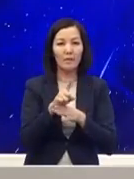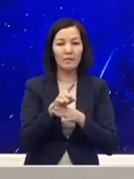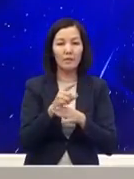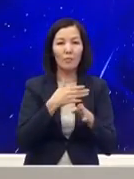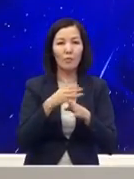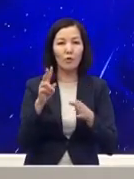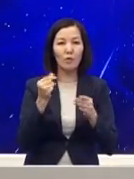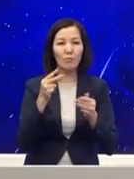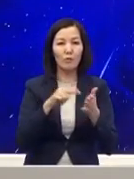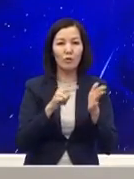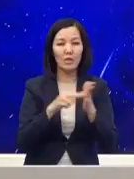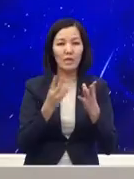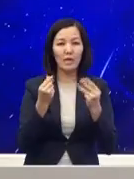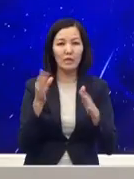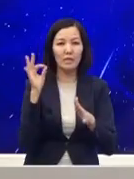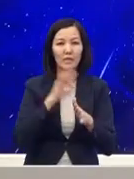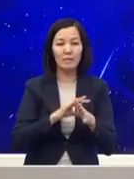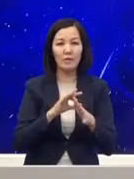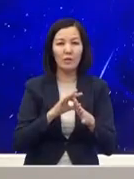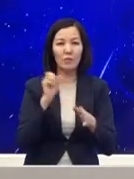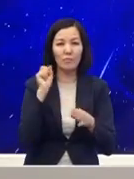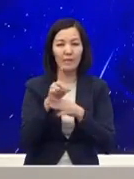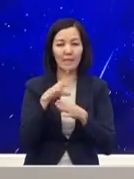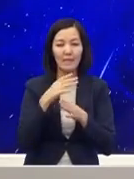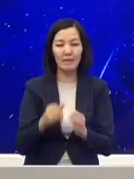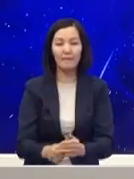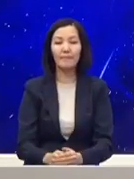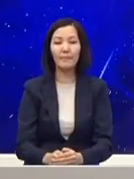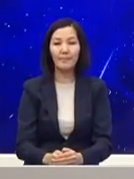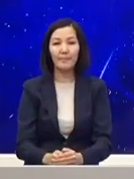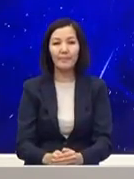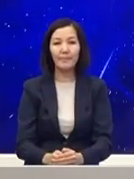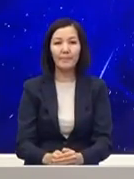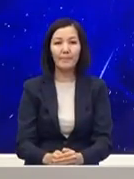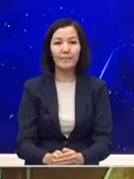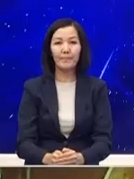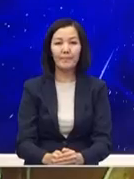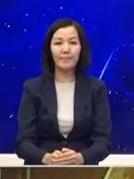тапсырды. Белгіленген бюджет қаржысының тиімді игерілуін міндеттеді.